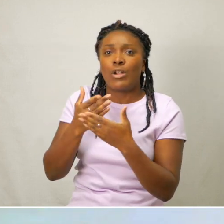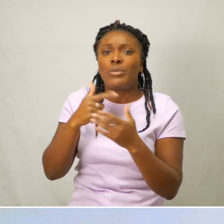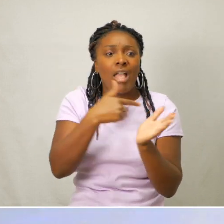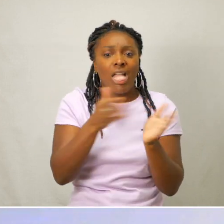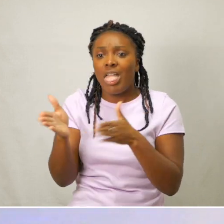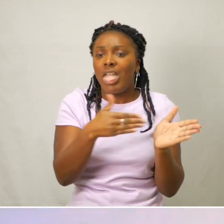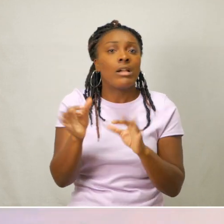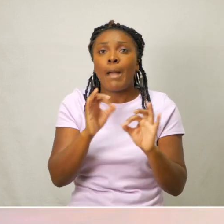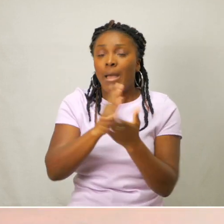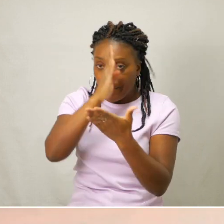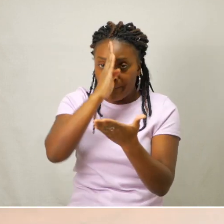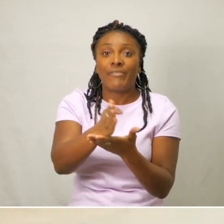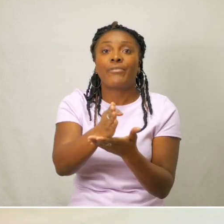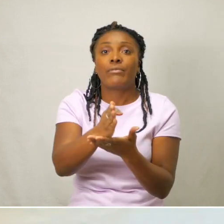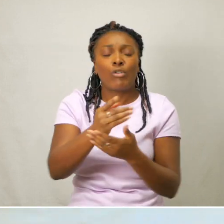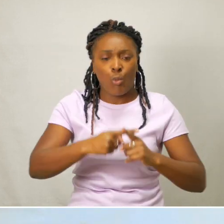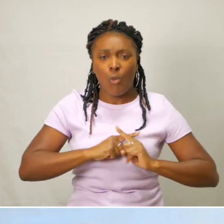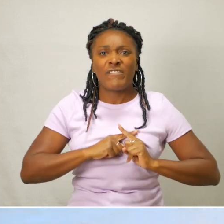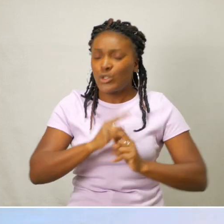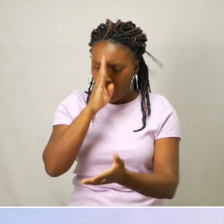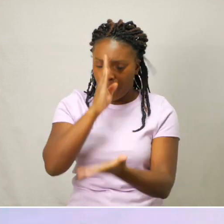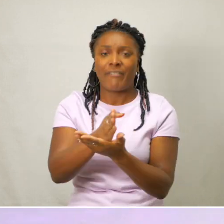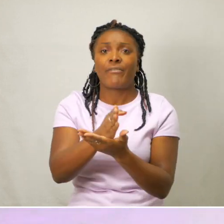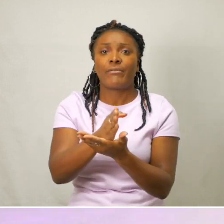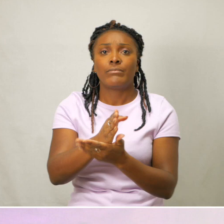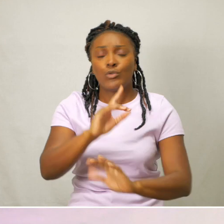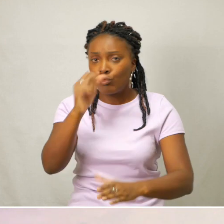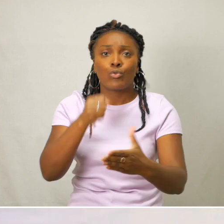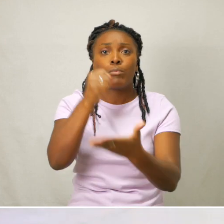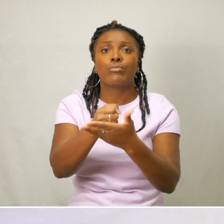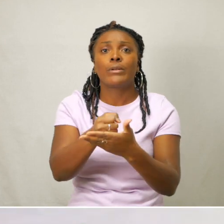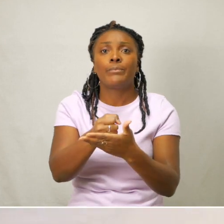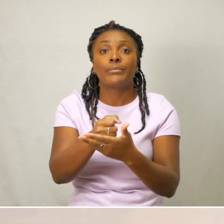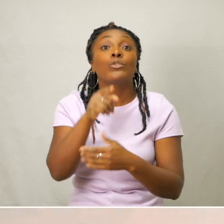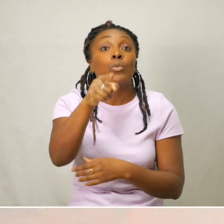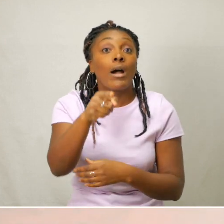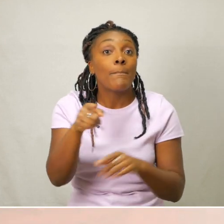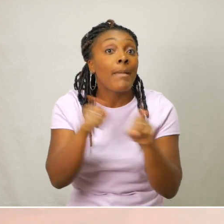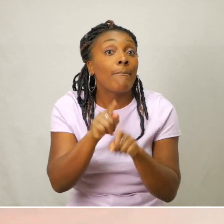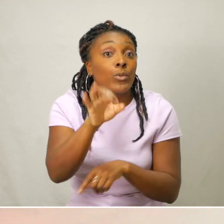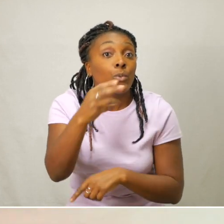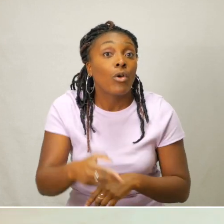homme qui est un homme de conviction et qui va jusqu'au bout. Est-ce que tu l'es ?